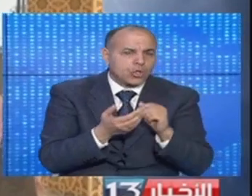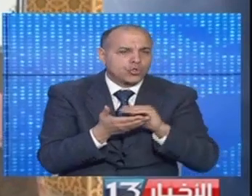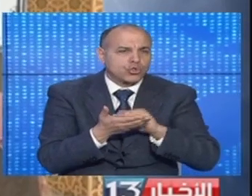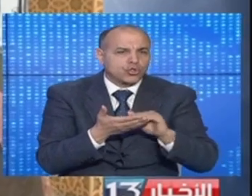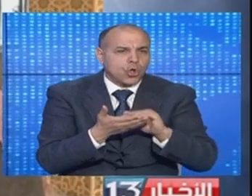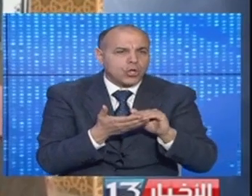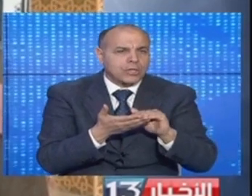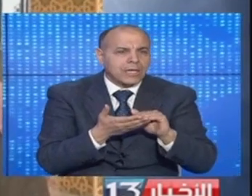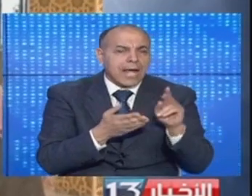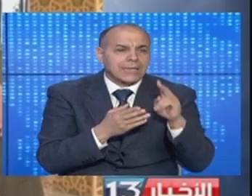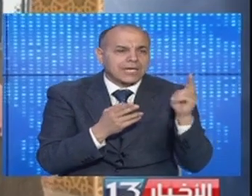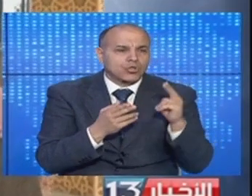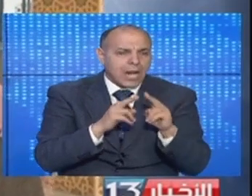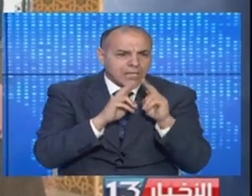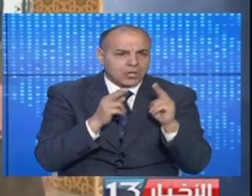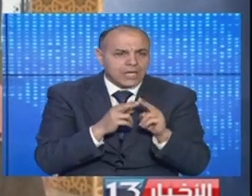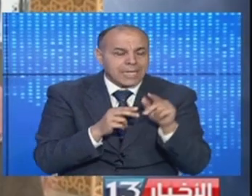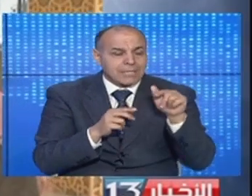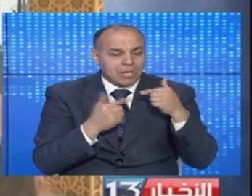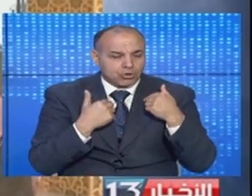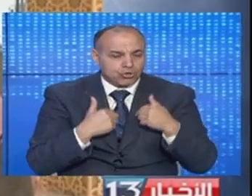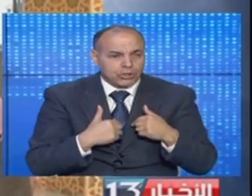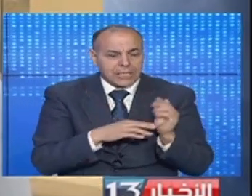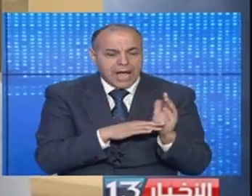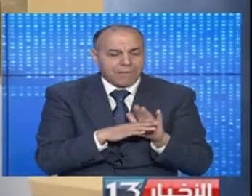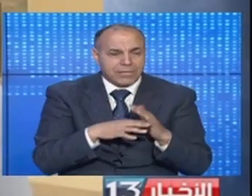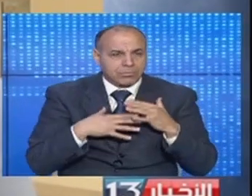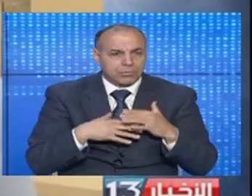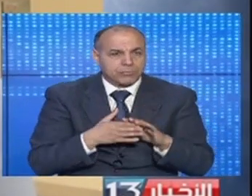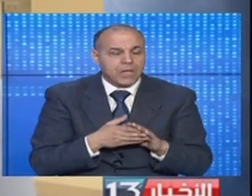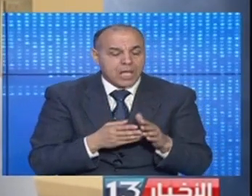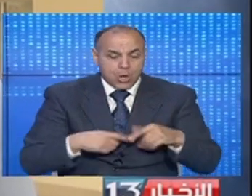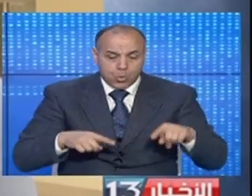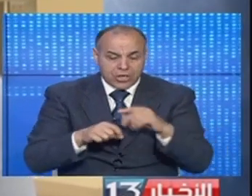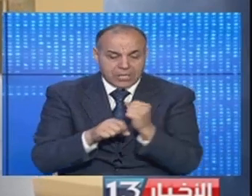انترناسيونال اه لازم الواحد معنا يحافظ عليهم